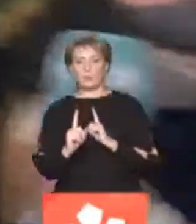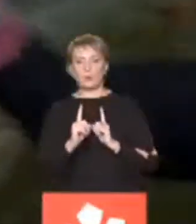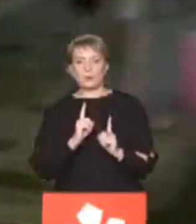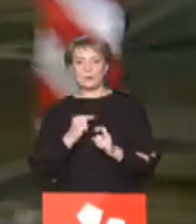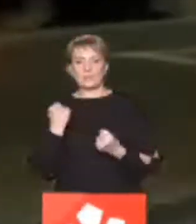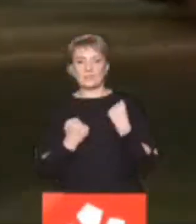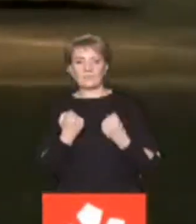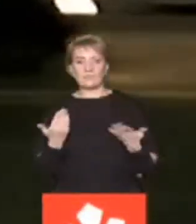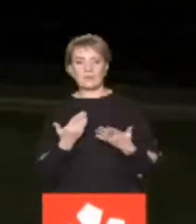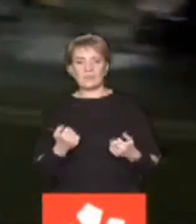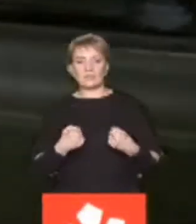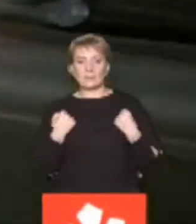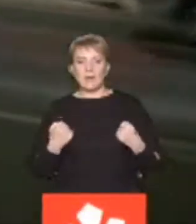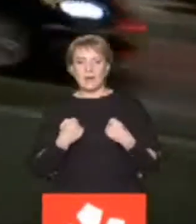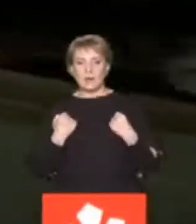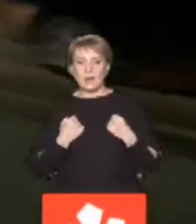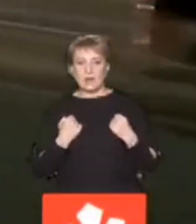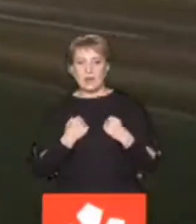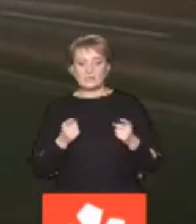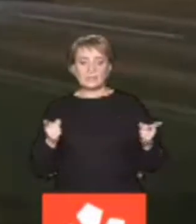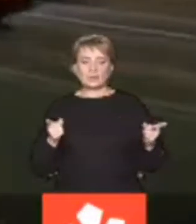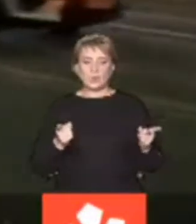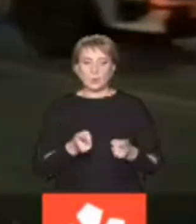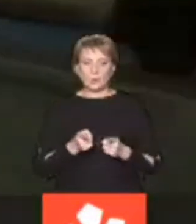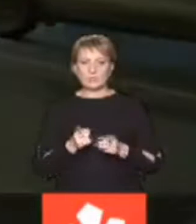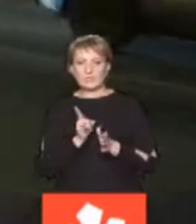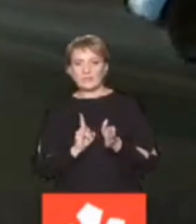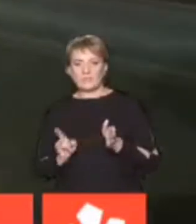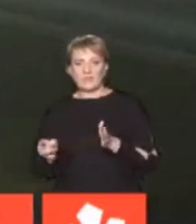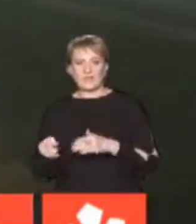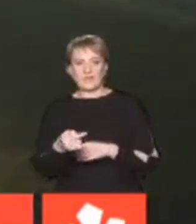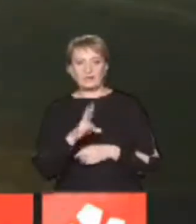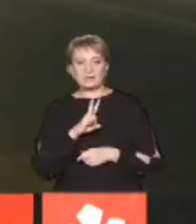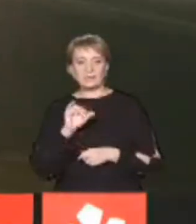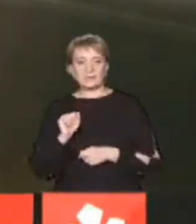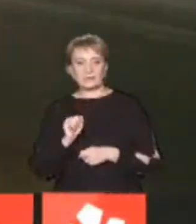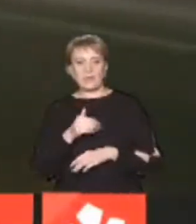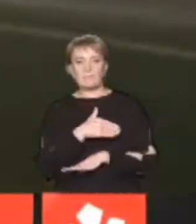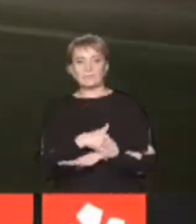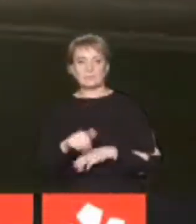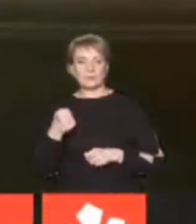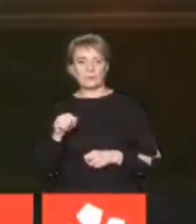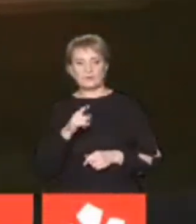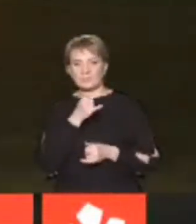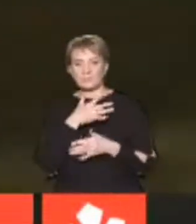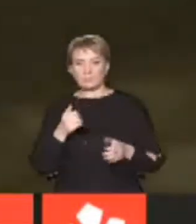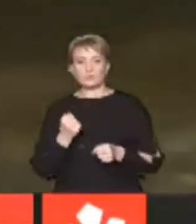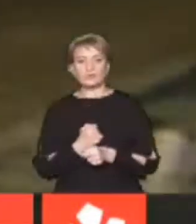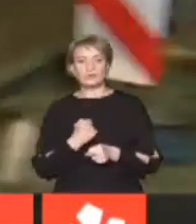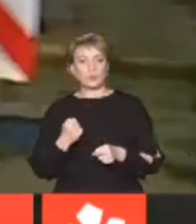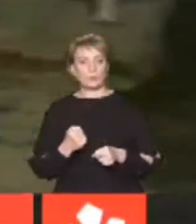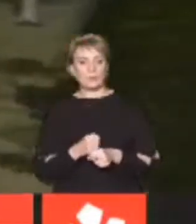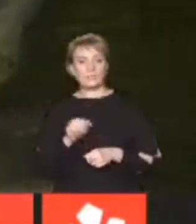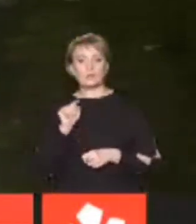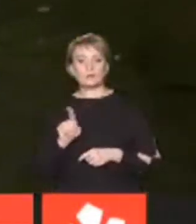намагаються скоротити і об'їхати через вулицю Гетьмана, виїхати на проспект Перемоги, не можуть цього зробити, тому